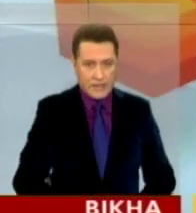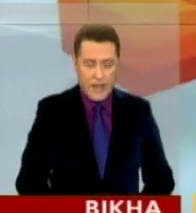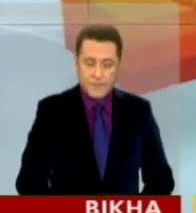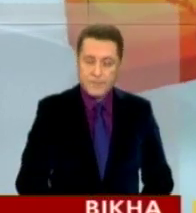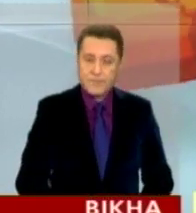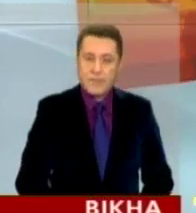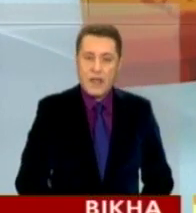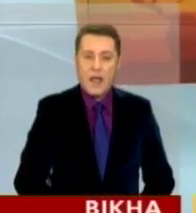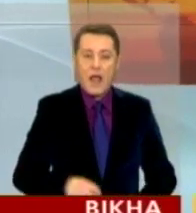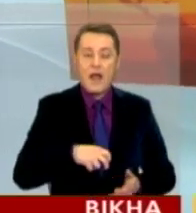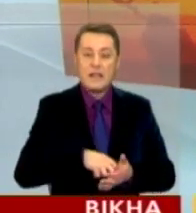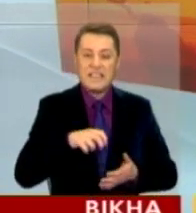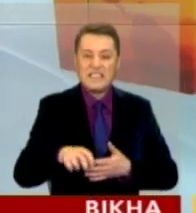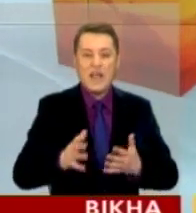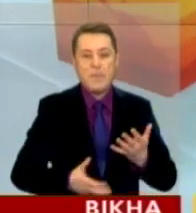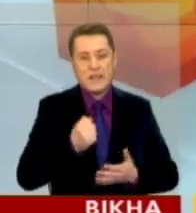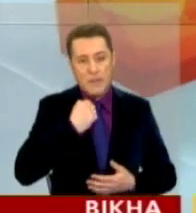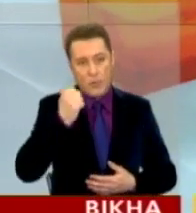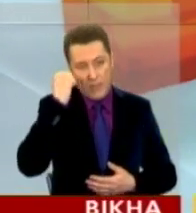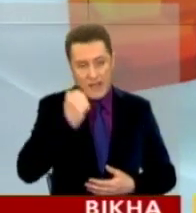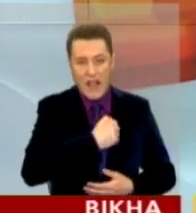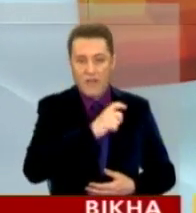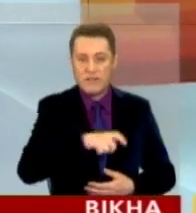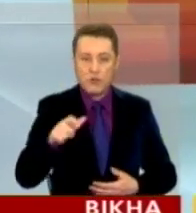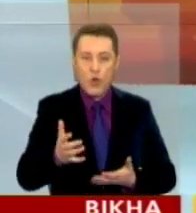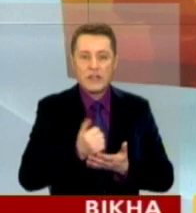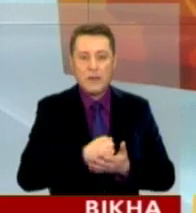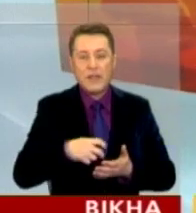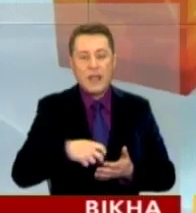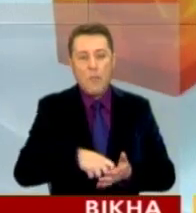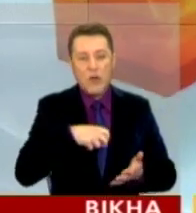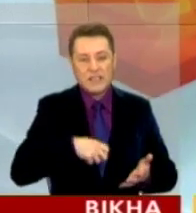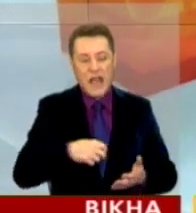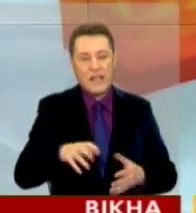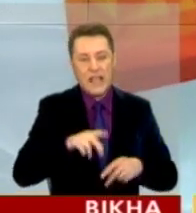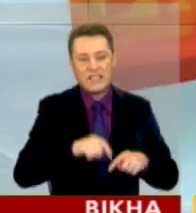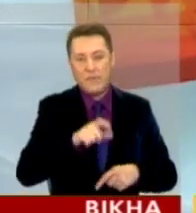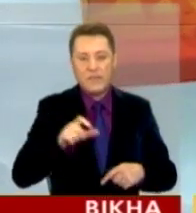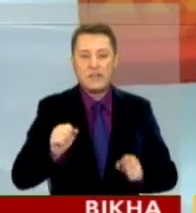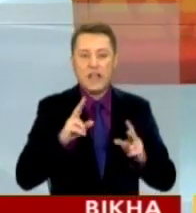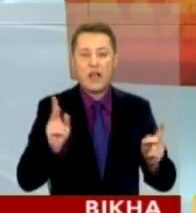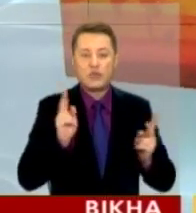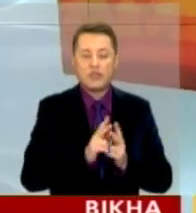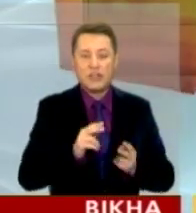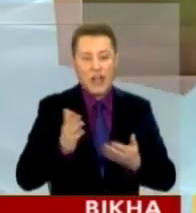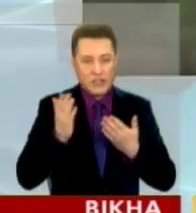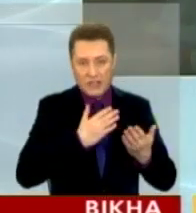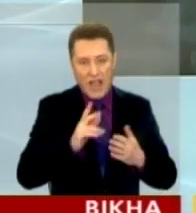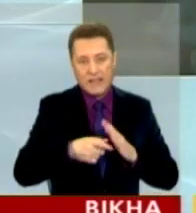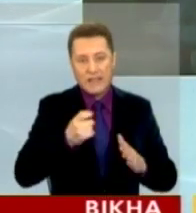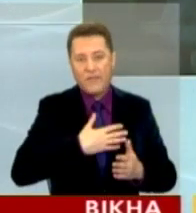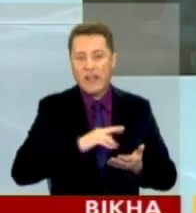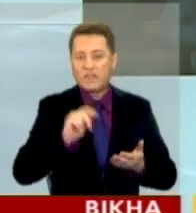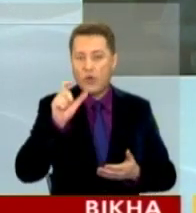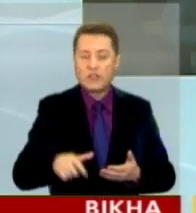Листи підтримки і подяки українські військові в Криму отримали послання від співвітчизників. Як їх зустрічали і читали, дізнаємося від Олексія